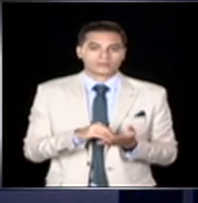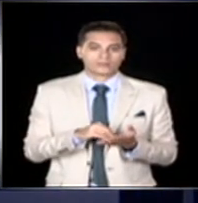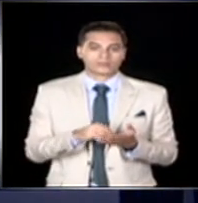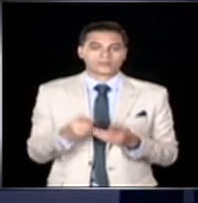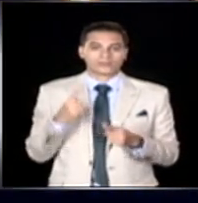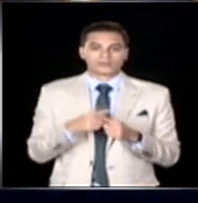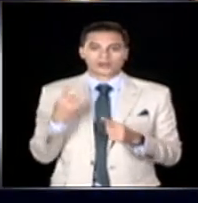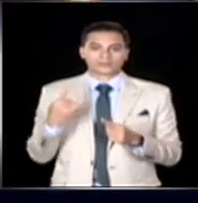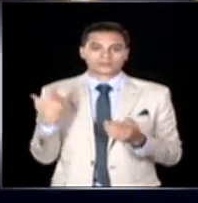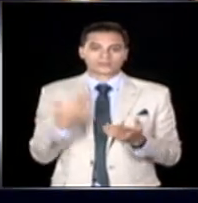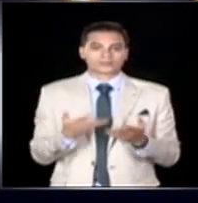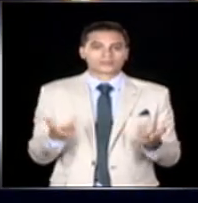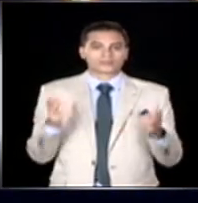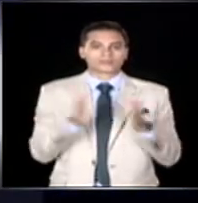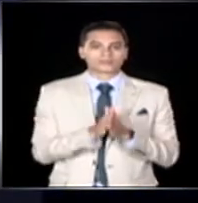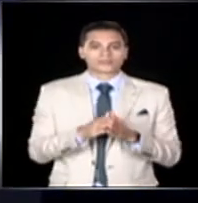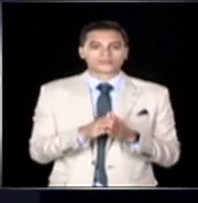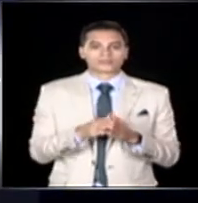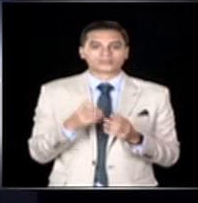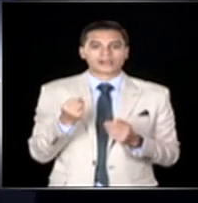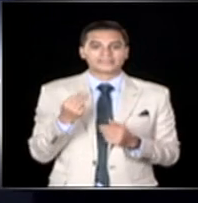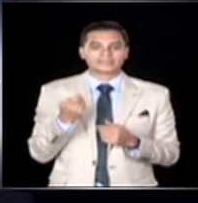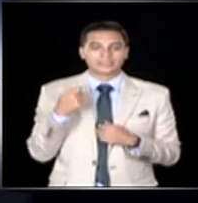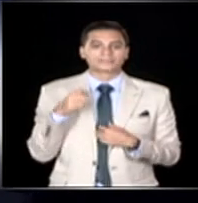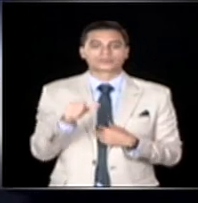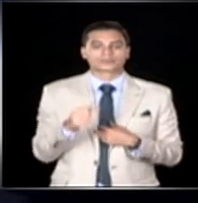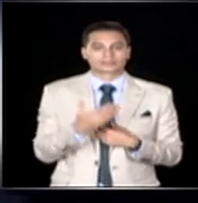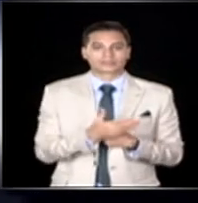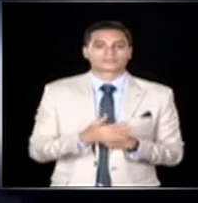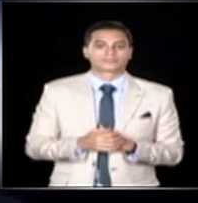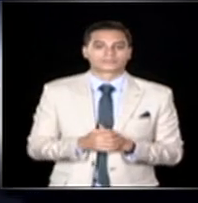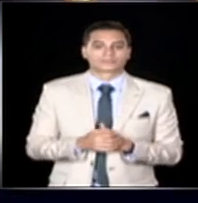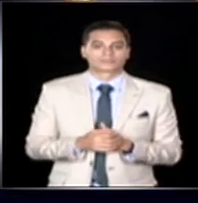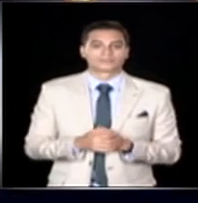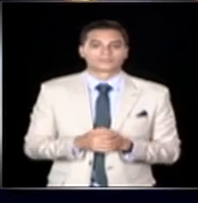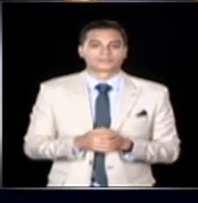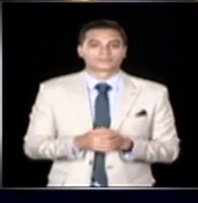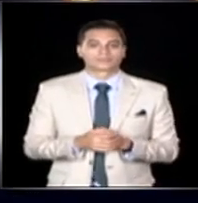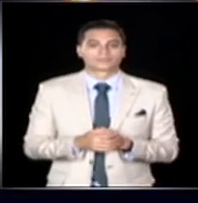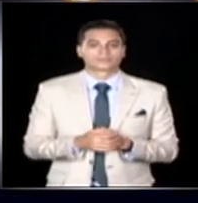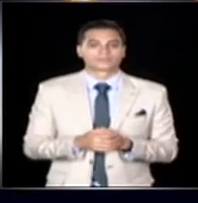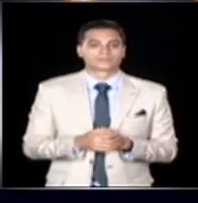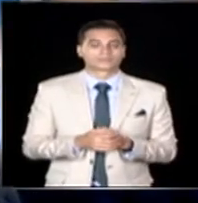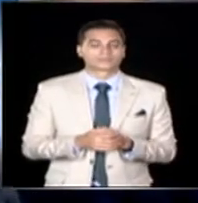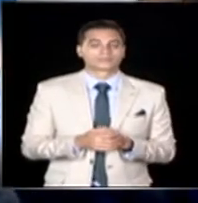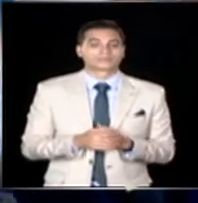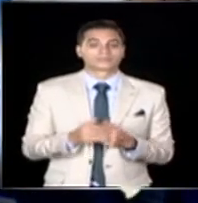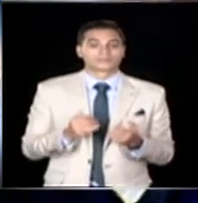و10 نقط هدية. 95. 30 بقيته 95. المبتدئان